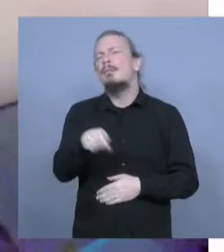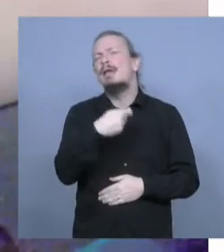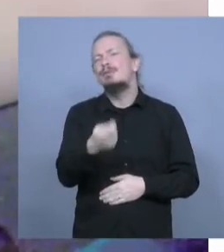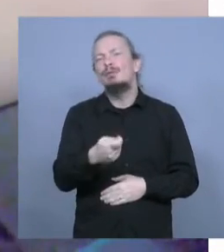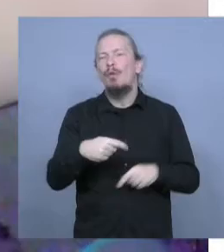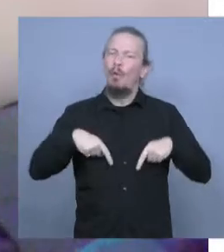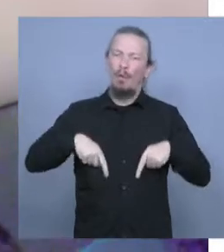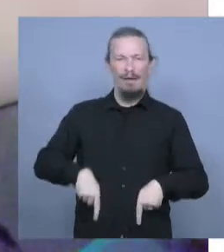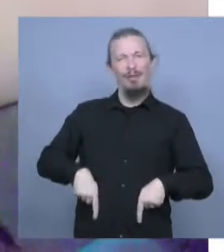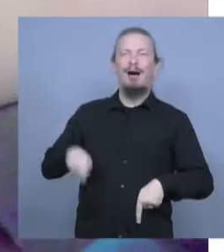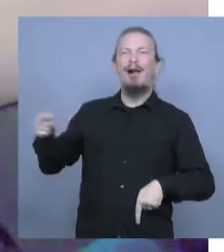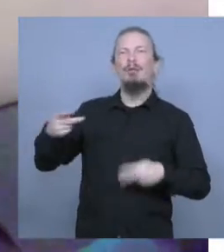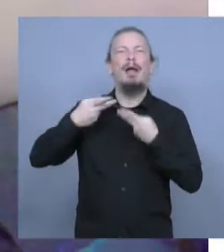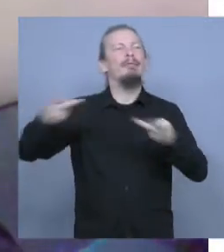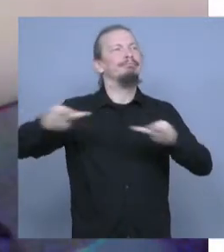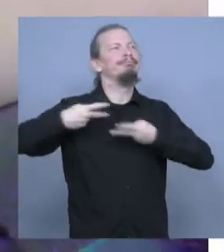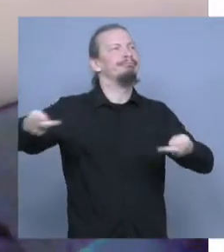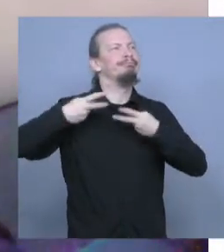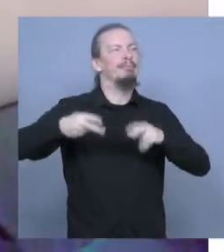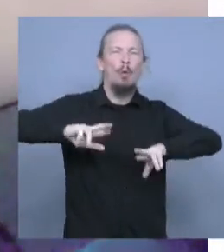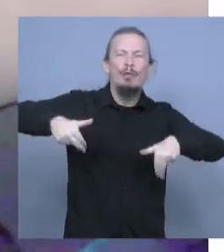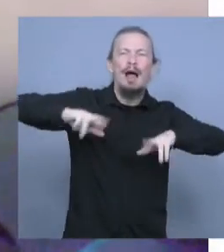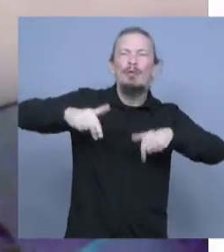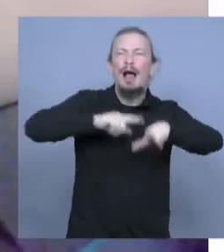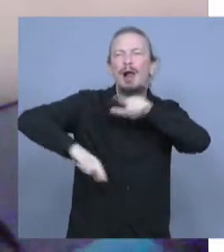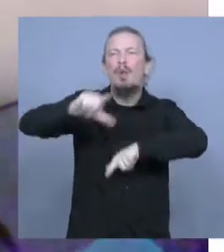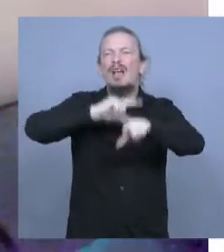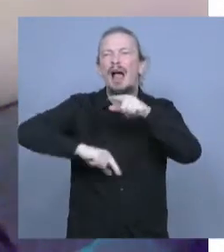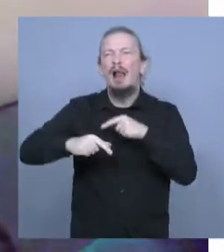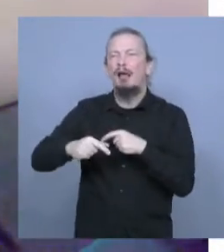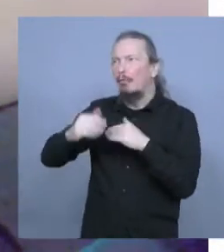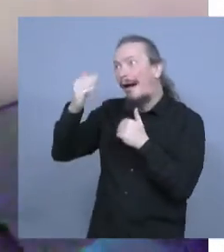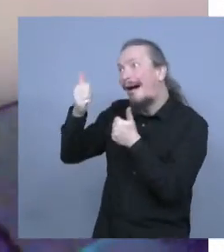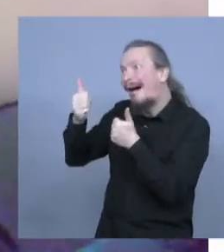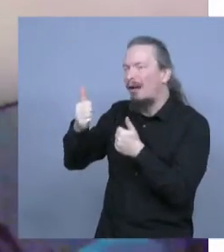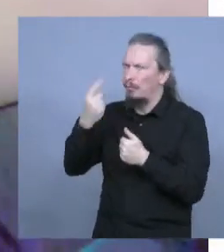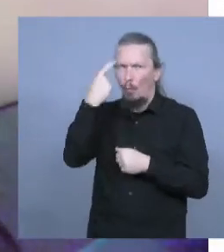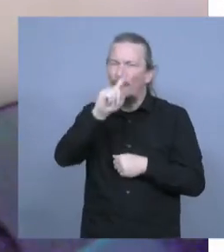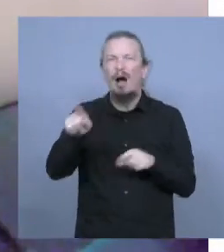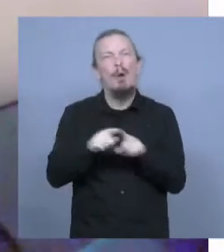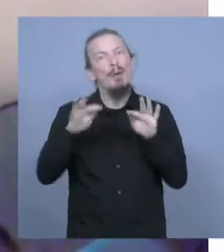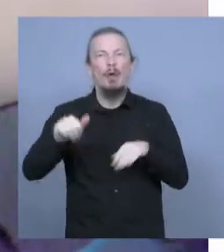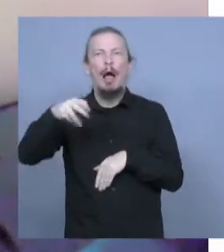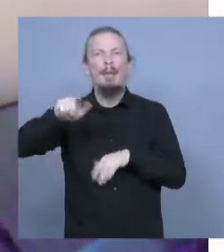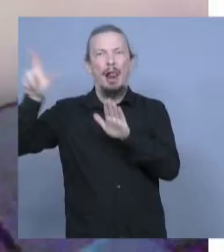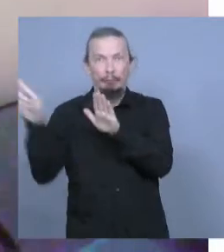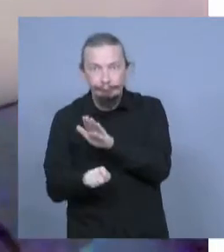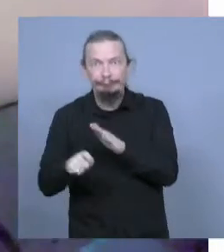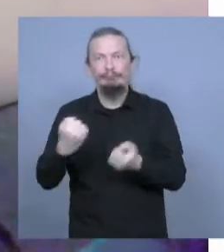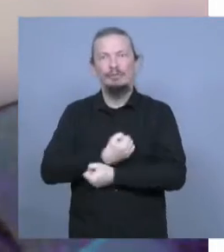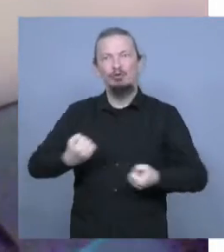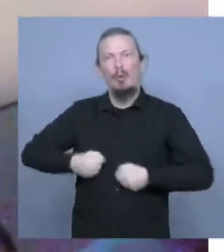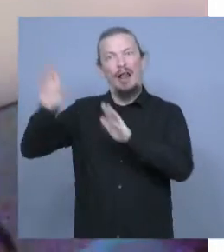à un gouvernement qui développe ce type de politique contractuelle au niveau local, tout en diminuant les APL et l'accès aux allocations chômage au